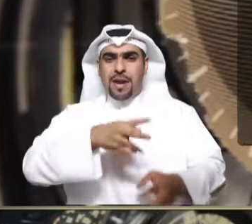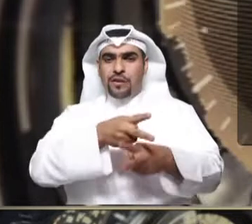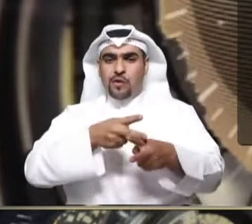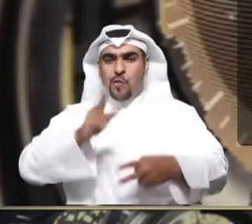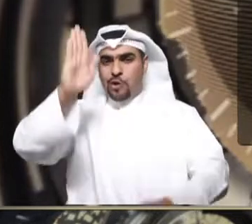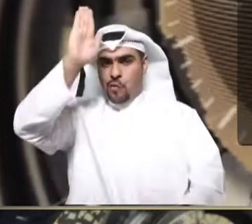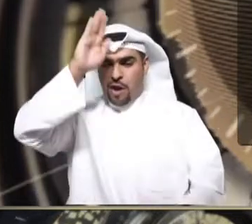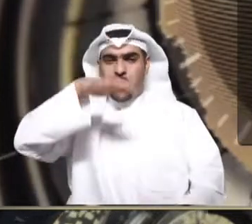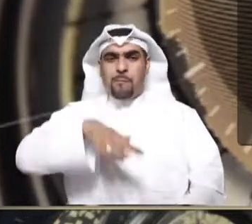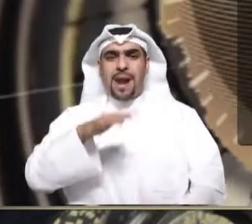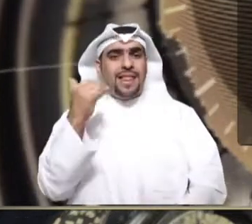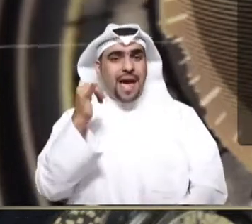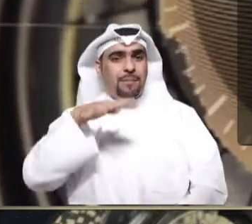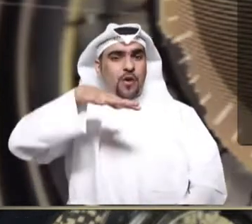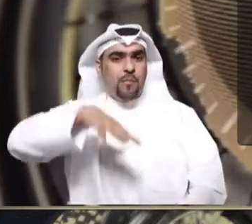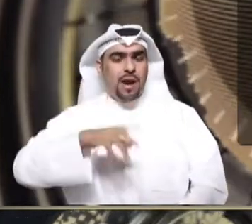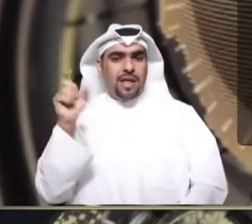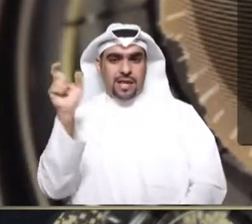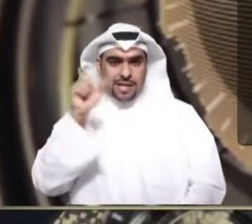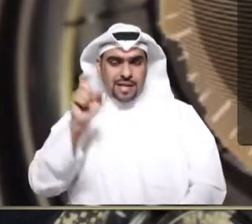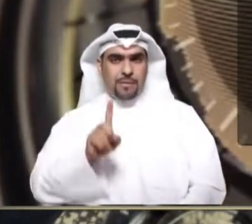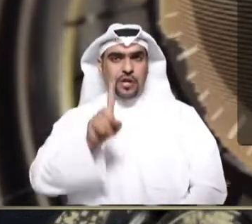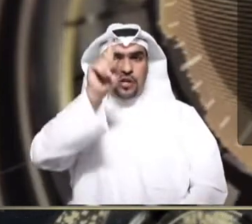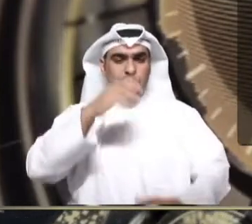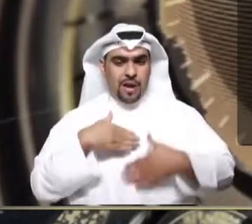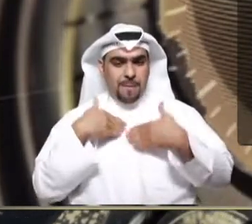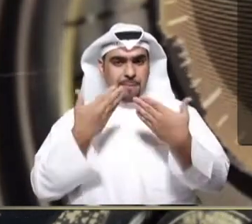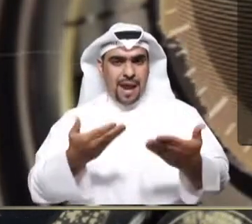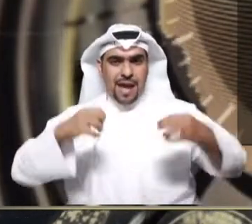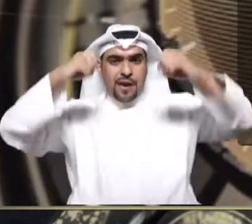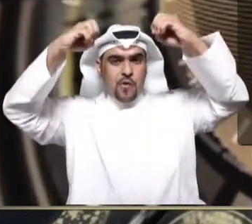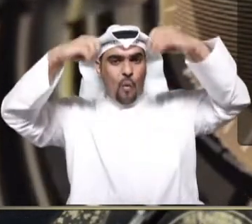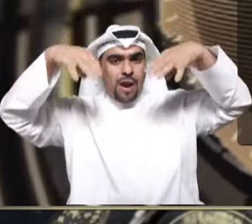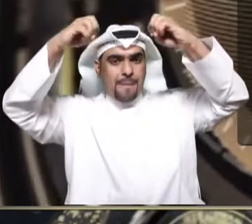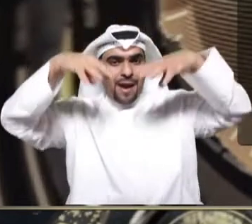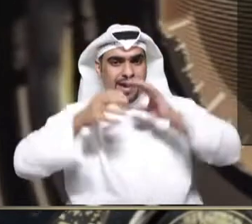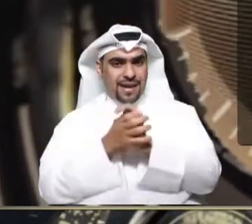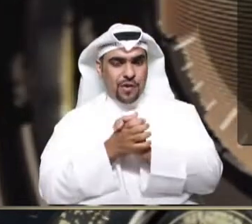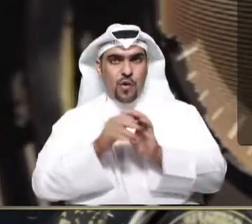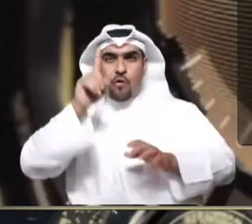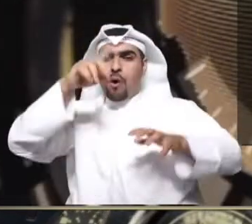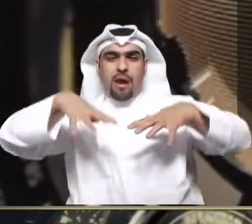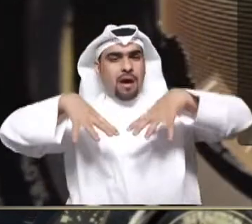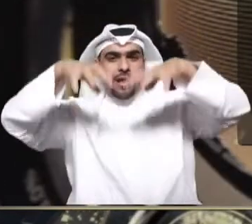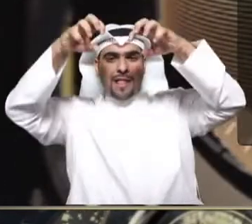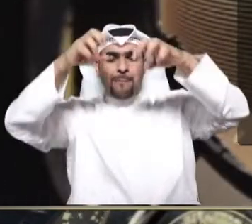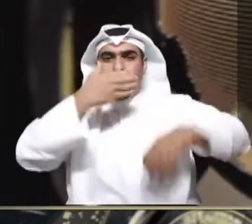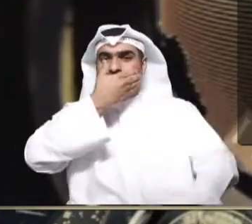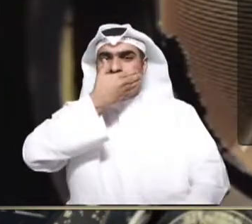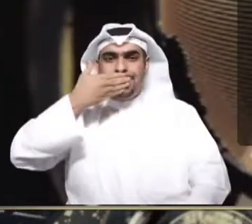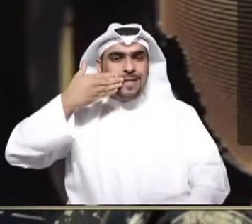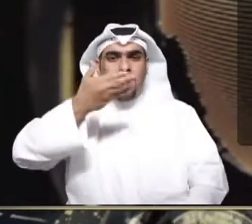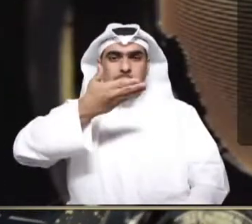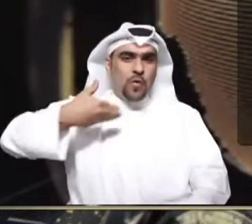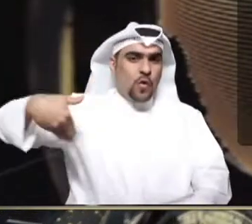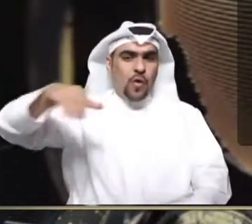العربية والإسلامية بوافر الخير واليمن والبركات، وأن يتقبل صيام الجميع وأن يديم